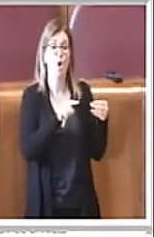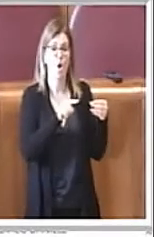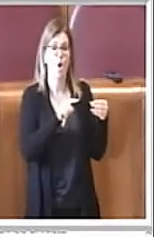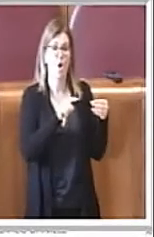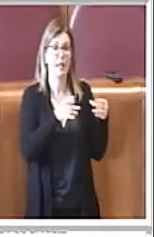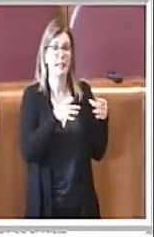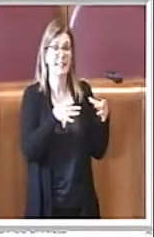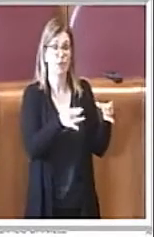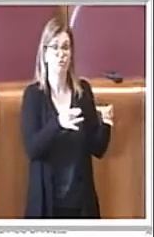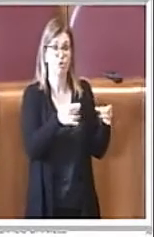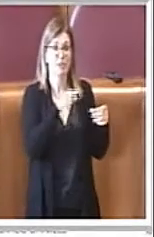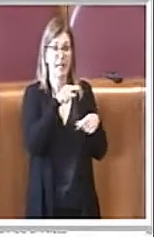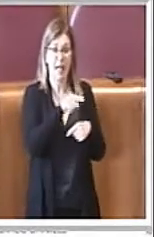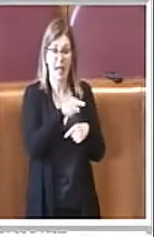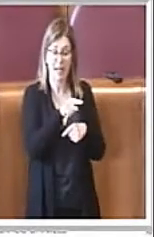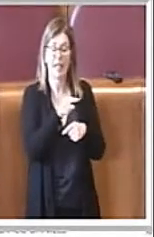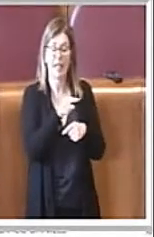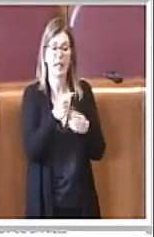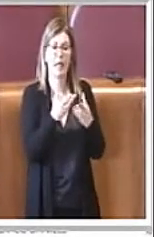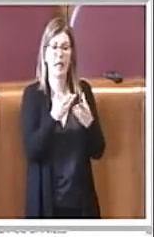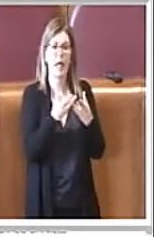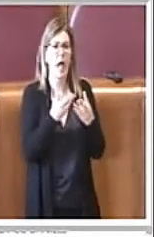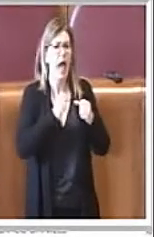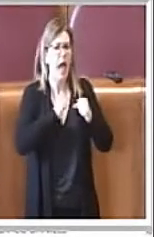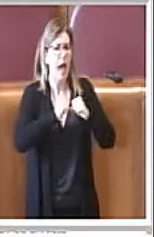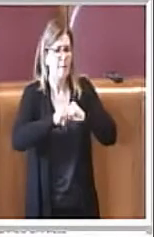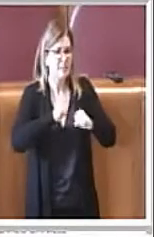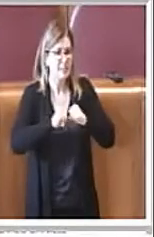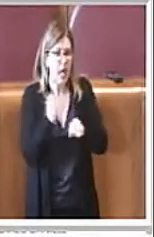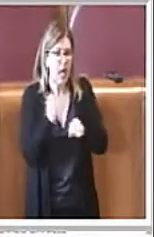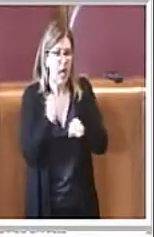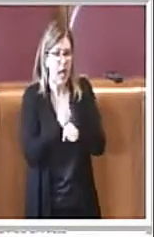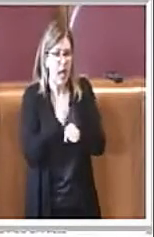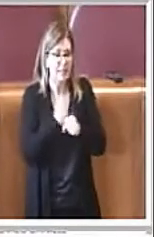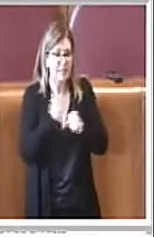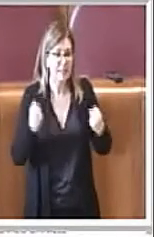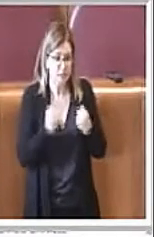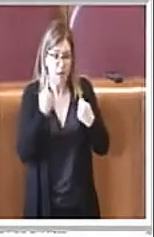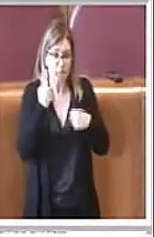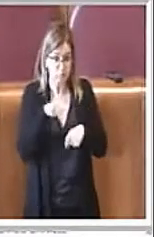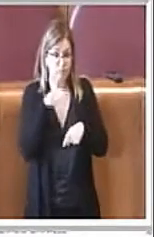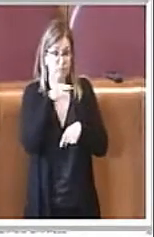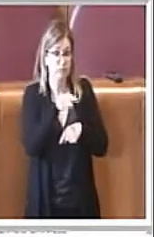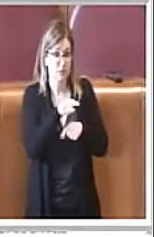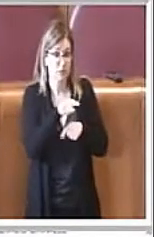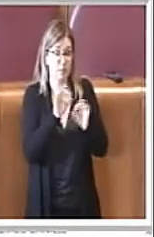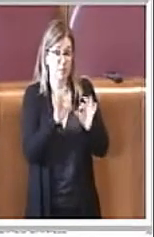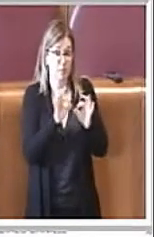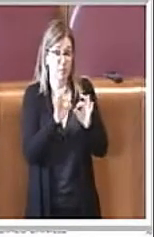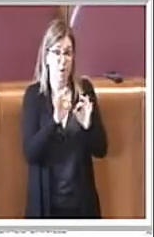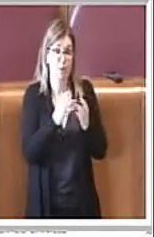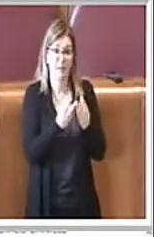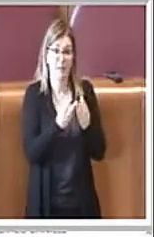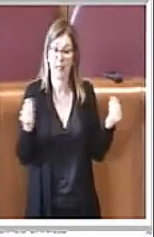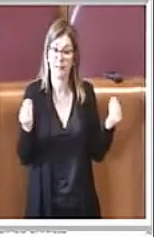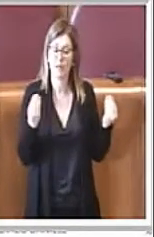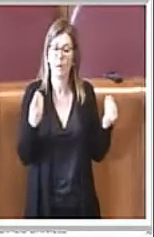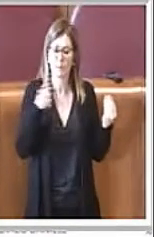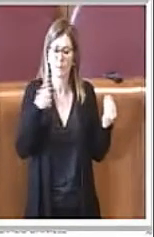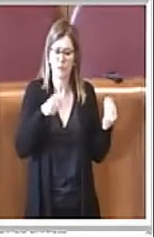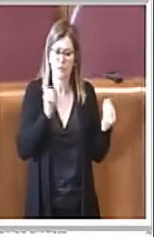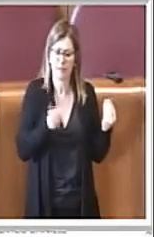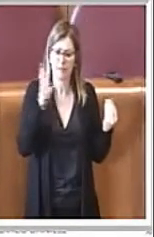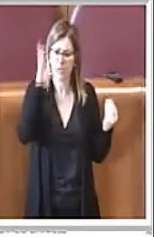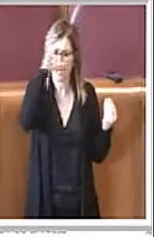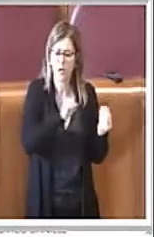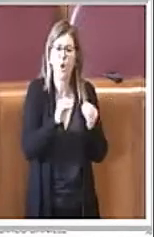digitale dove gran parte dell'attività amministrativa verrà svolta. Quindi è importante anche il tema di come queste